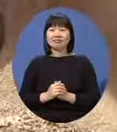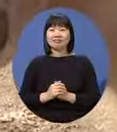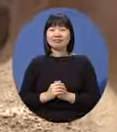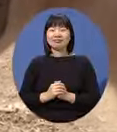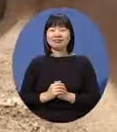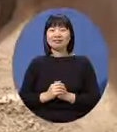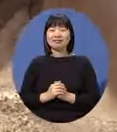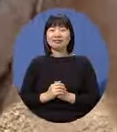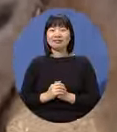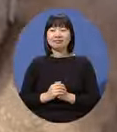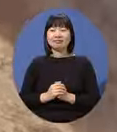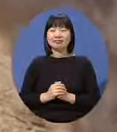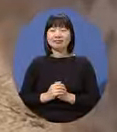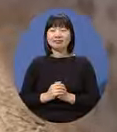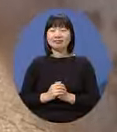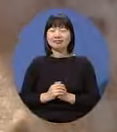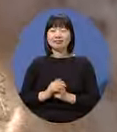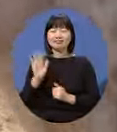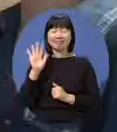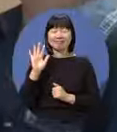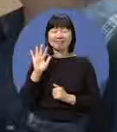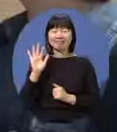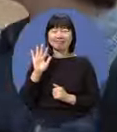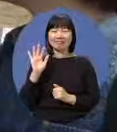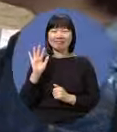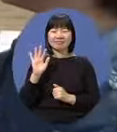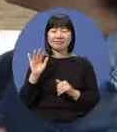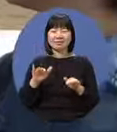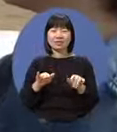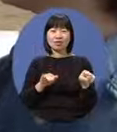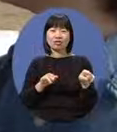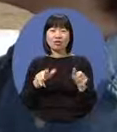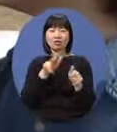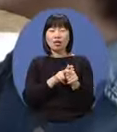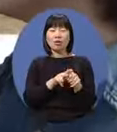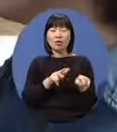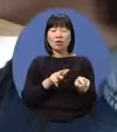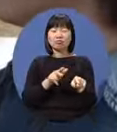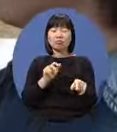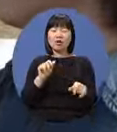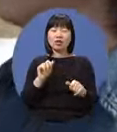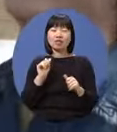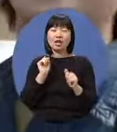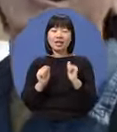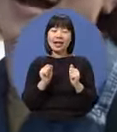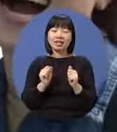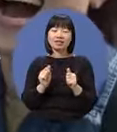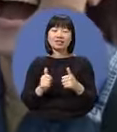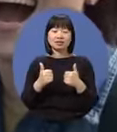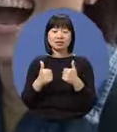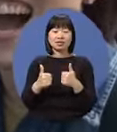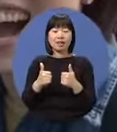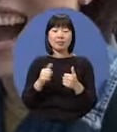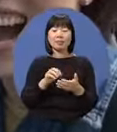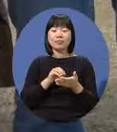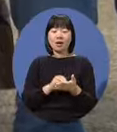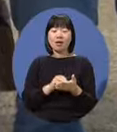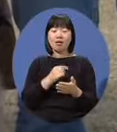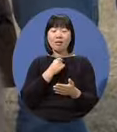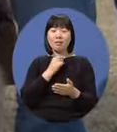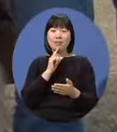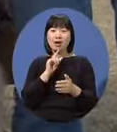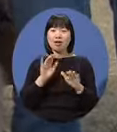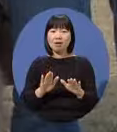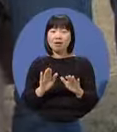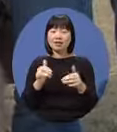현서, 골드야, 빠이빠이. 빠이빠이. 나 이거 타고 저기 달리기 시합 나가고 싶어. 현서야,